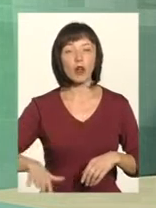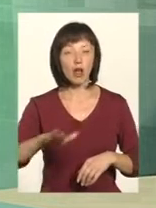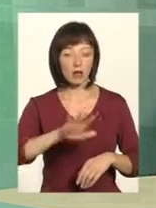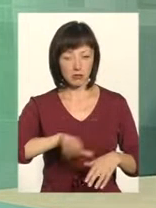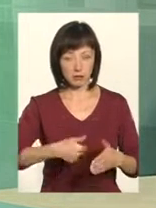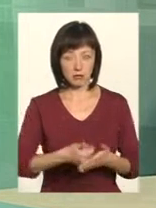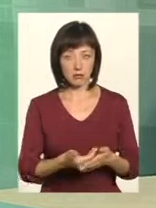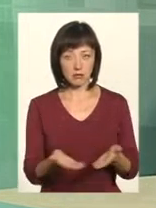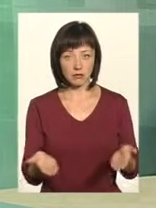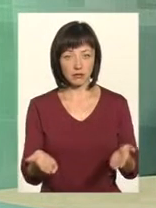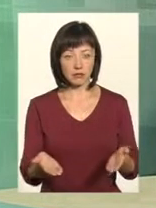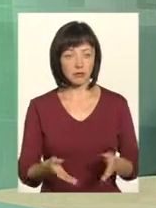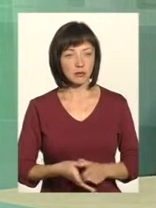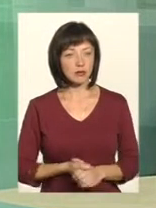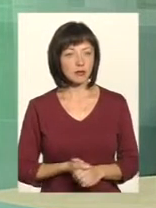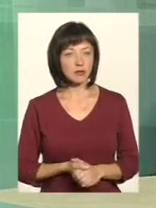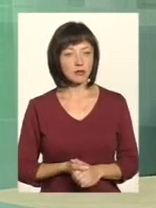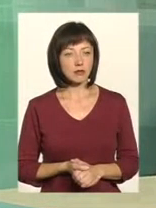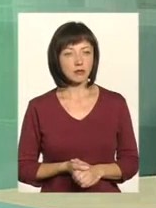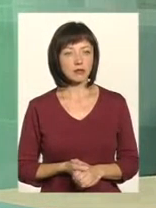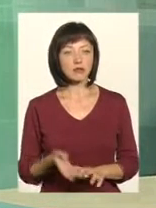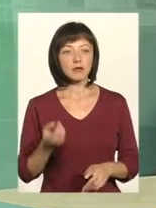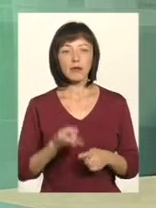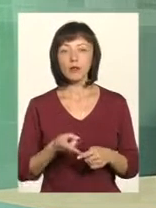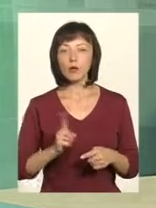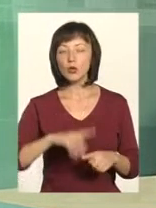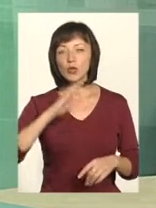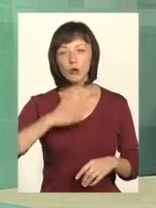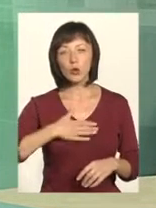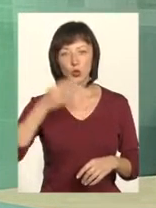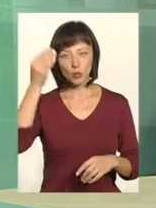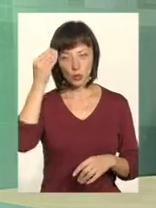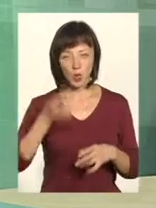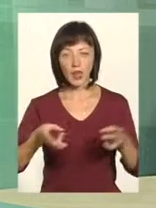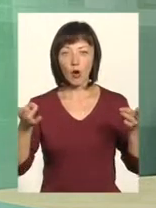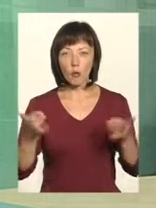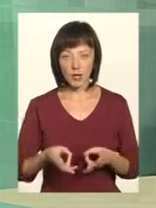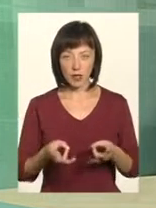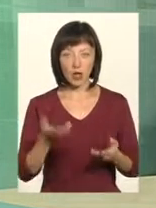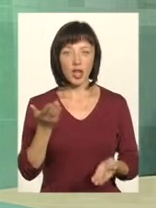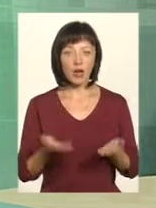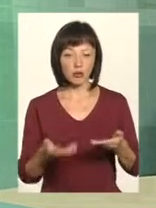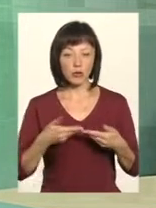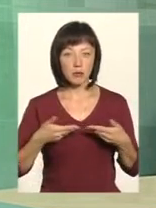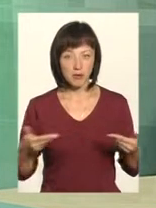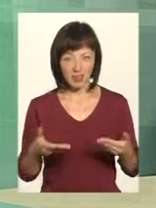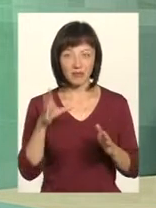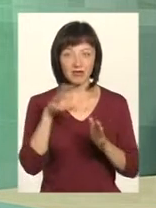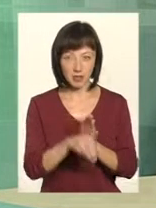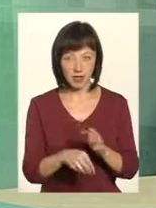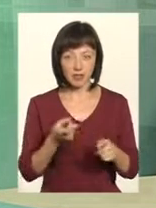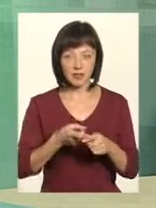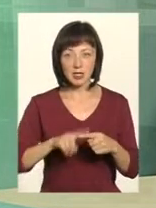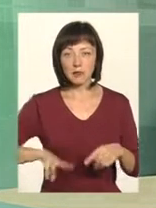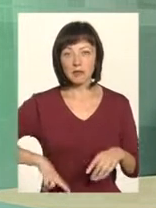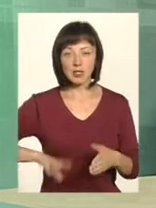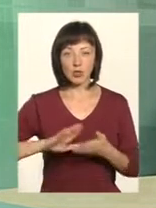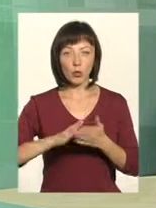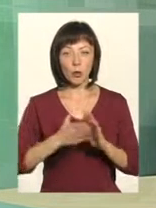часу. Тому, на мою думку, необхідно, якщо вже ми вв'язалися в ці Мінські домовленості,